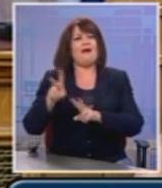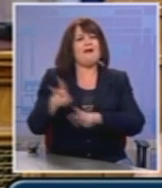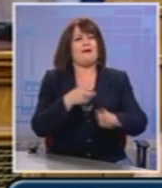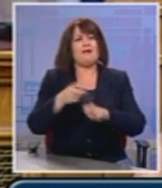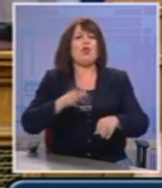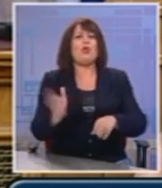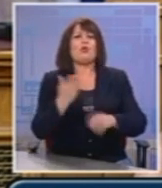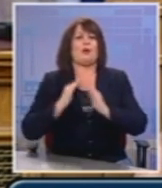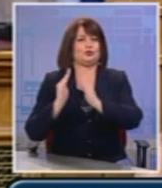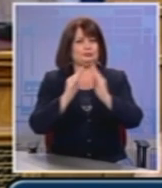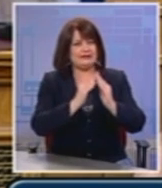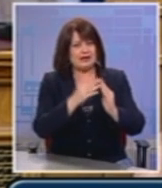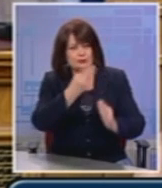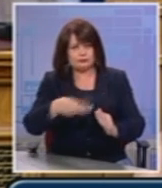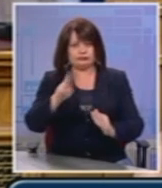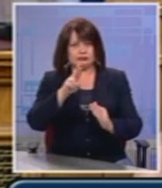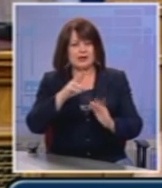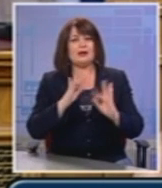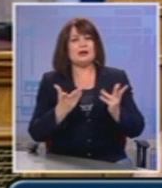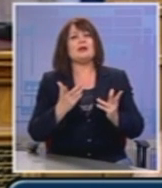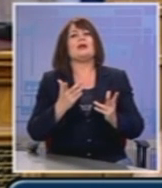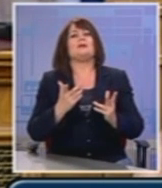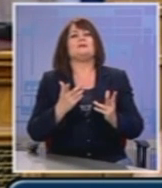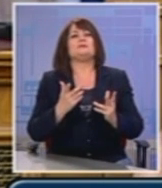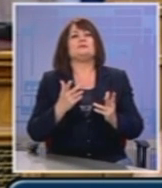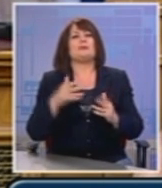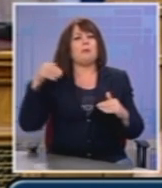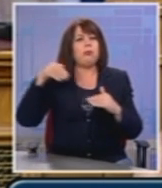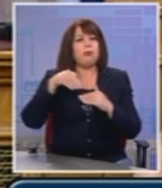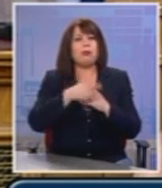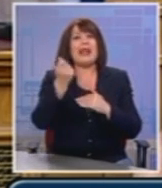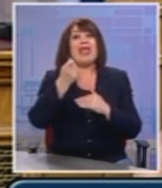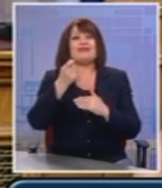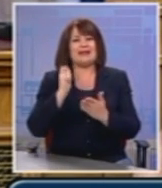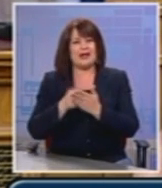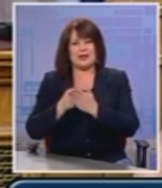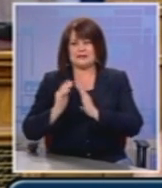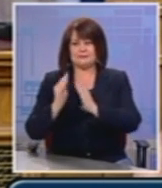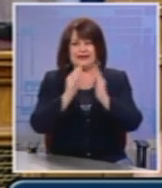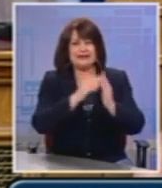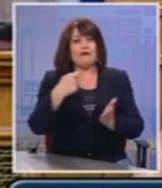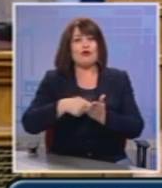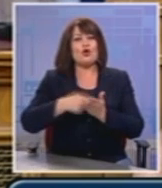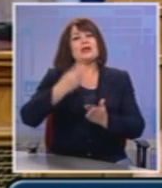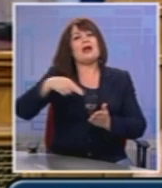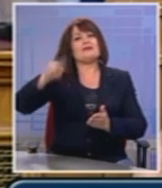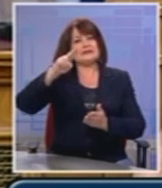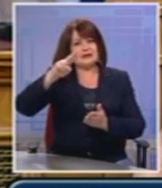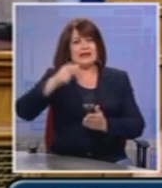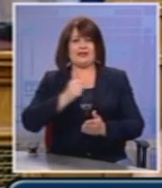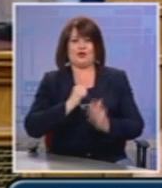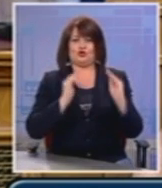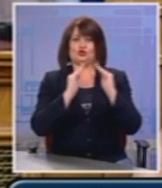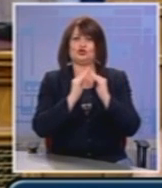εξώσεις αυξήθηκαν και παρά τη δραματική πτώση στις τιμές των ακινήτων οι φορολογικές αυξήσεις κατέστησαν την διώκτη